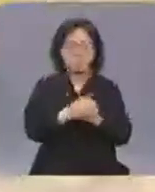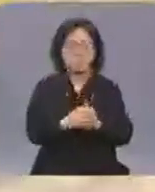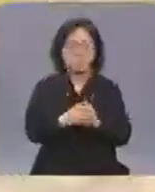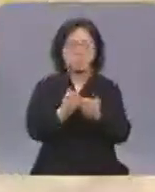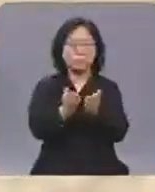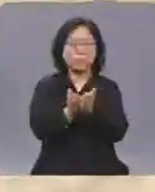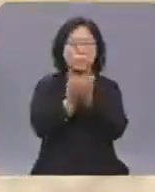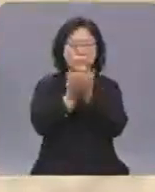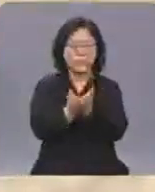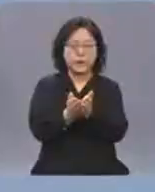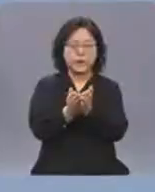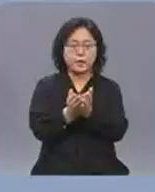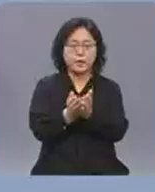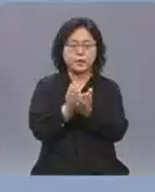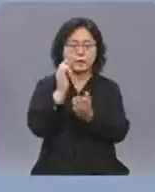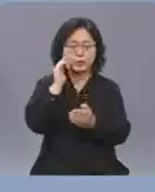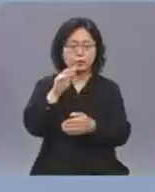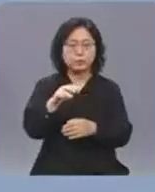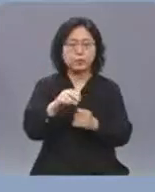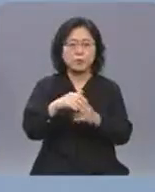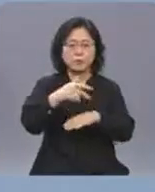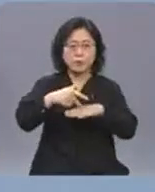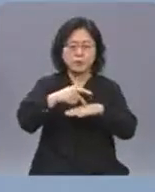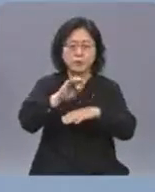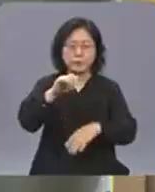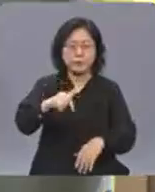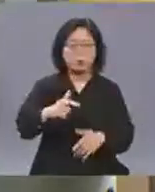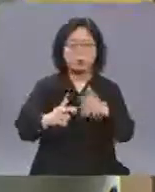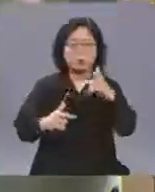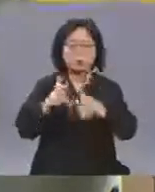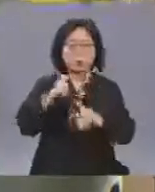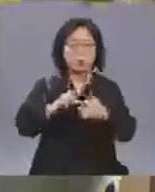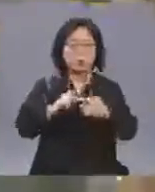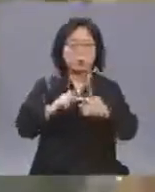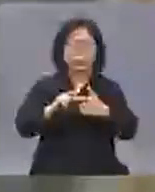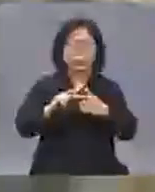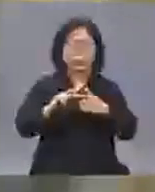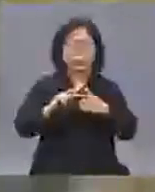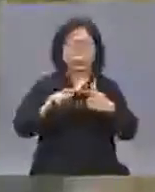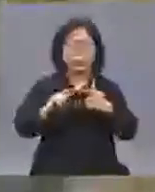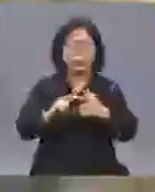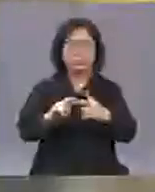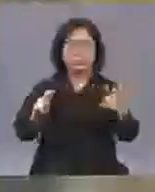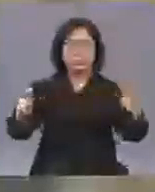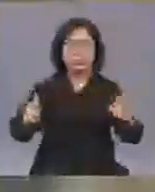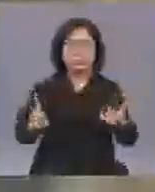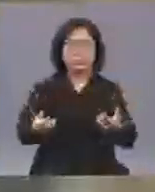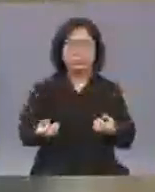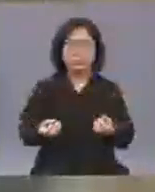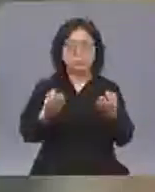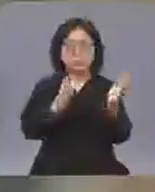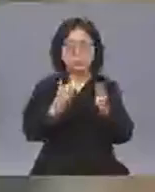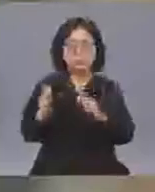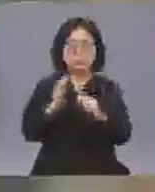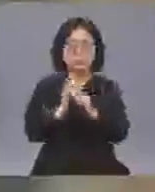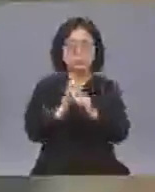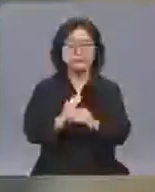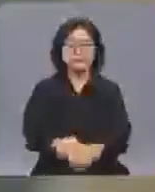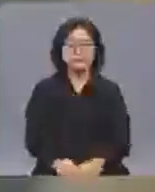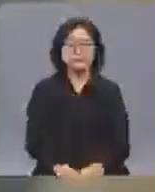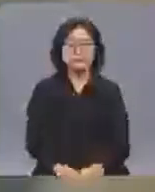선상 추모식을 비롯해 진도 팽목과 목 각기 추모제가 치러집니다 KBS 뉴스